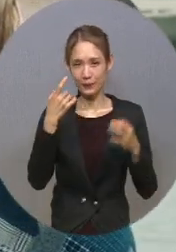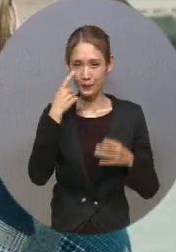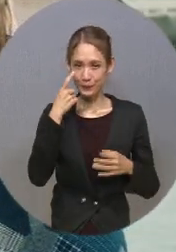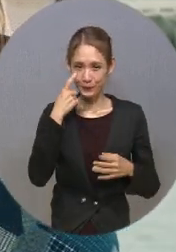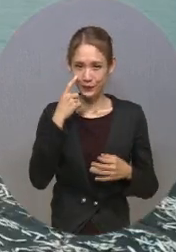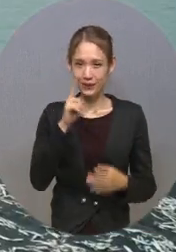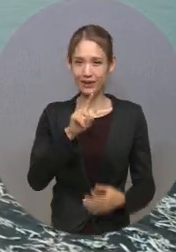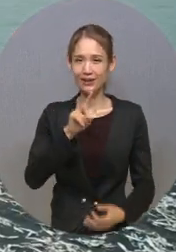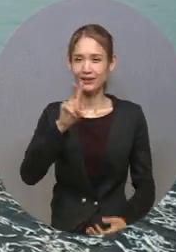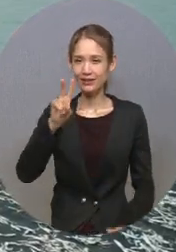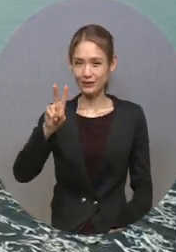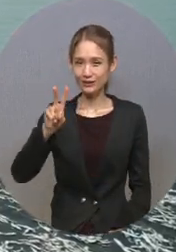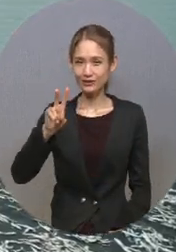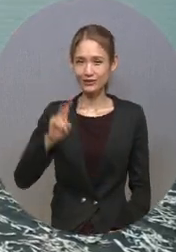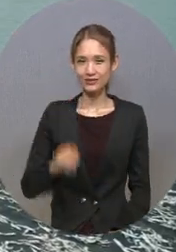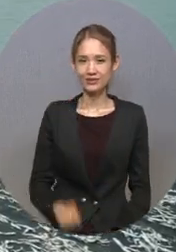아이고.